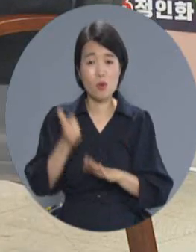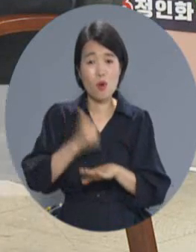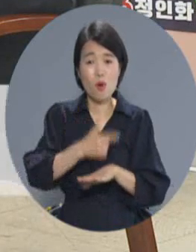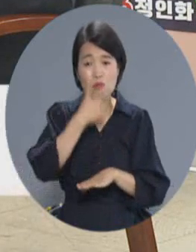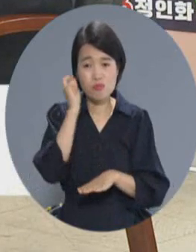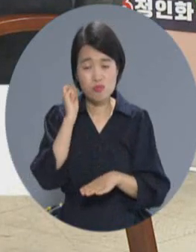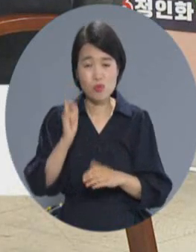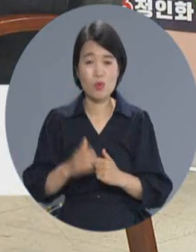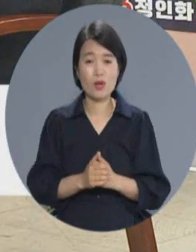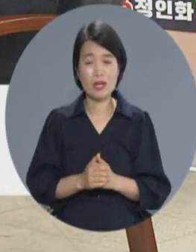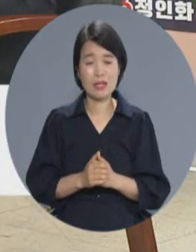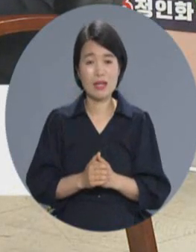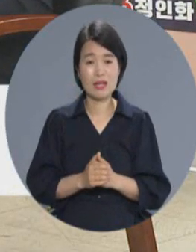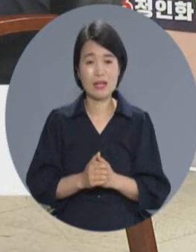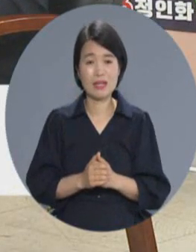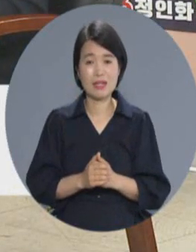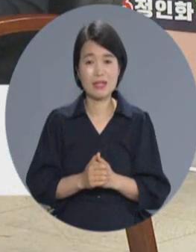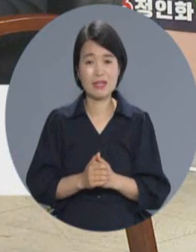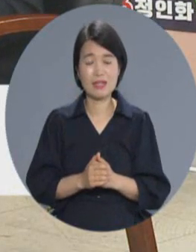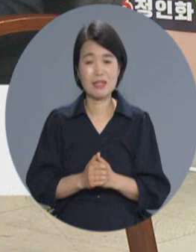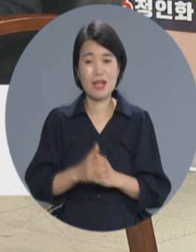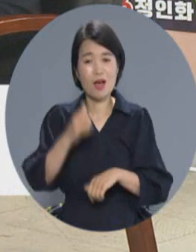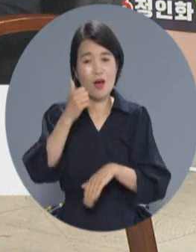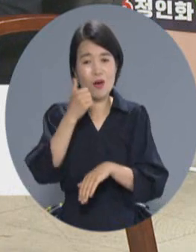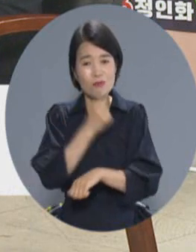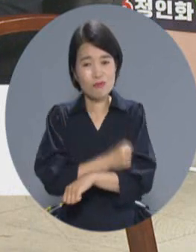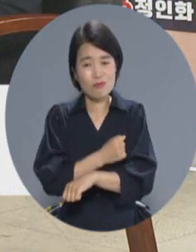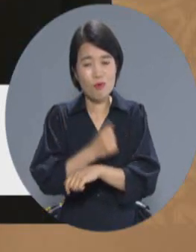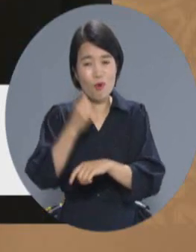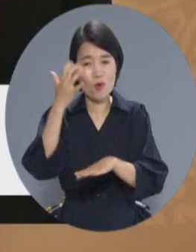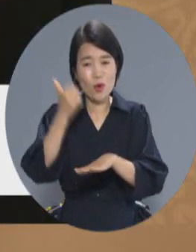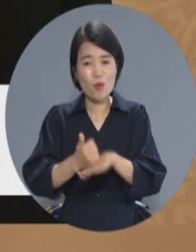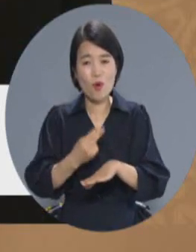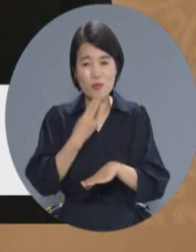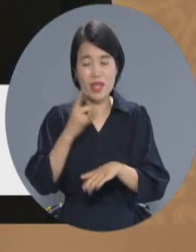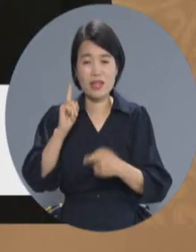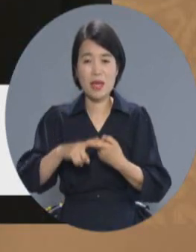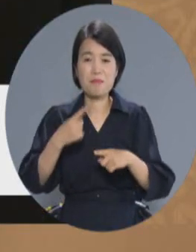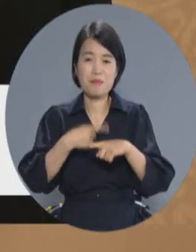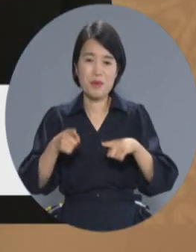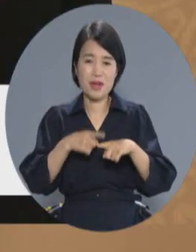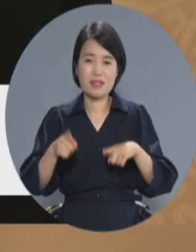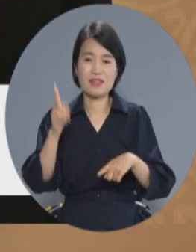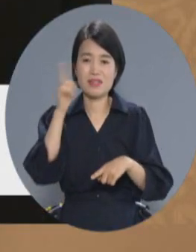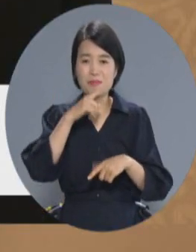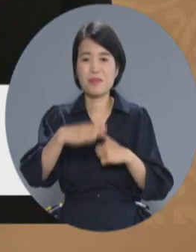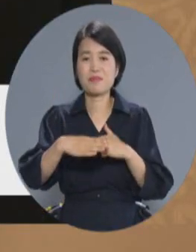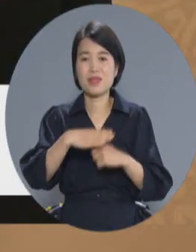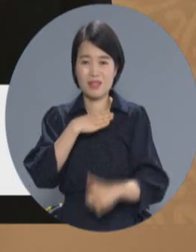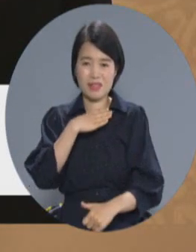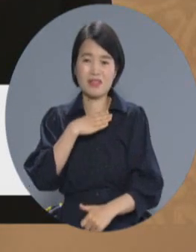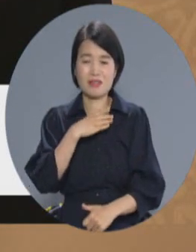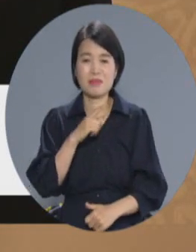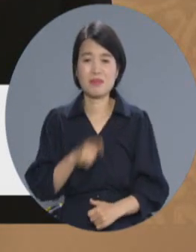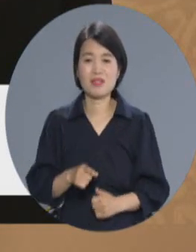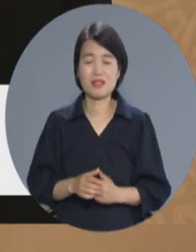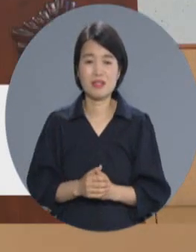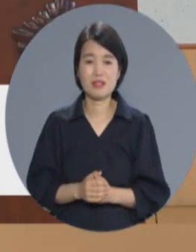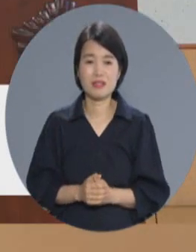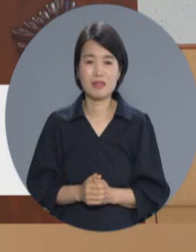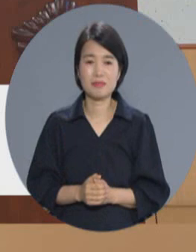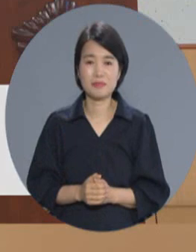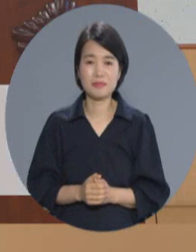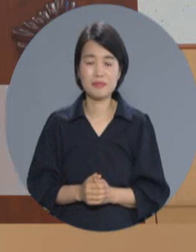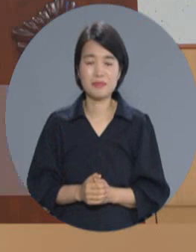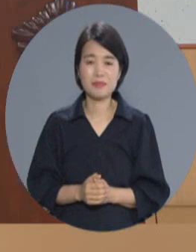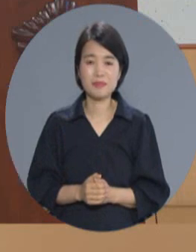부족하다거나 또 족적이 없다는 그런 평가는 악성